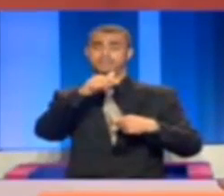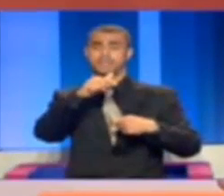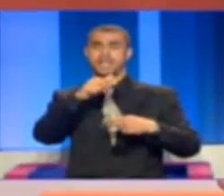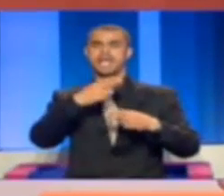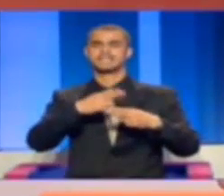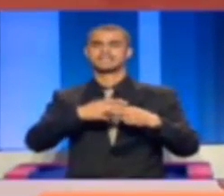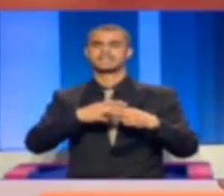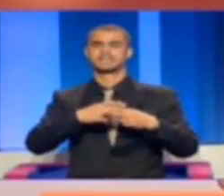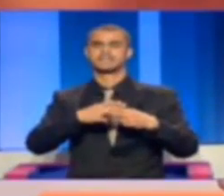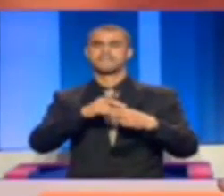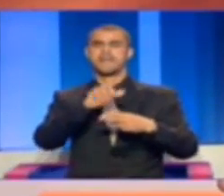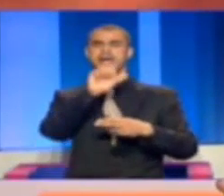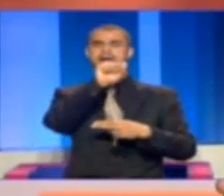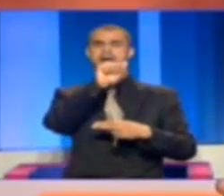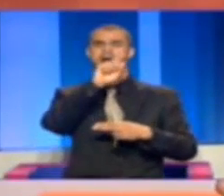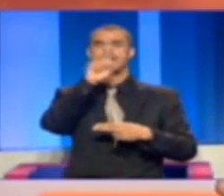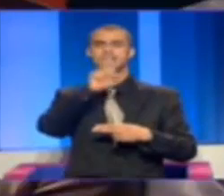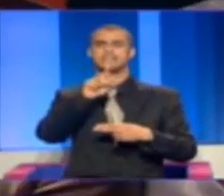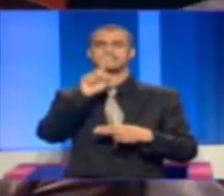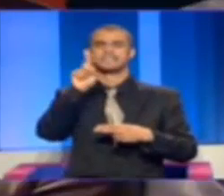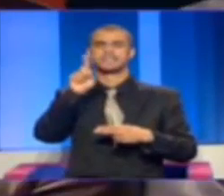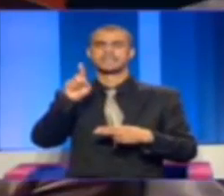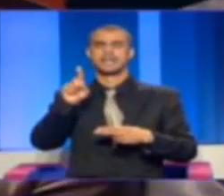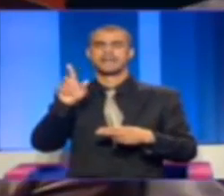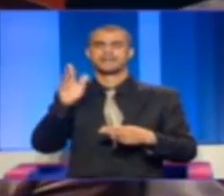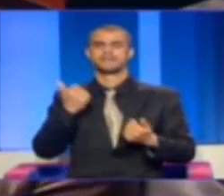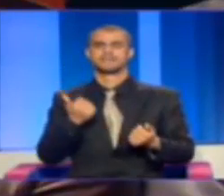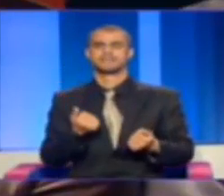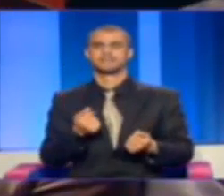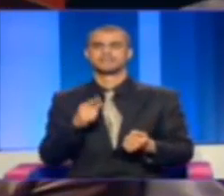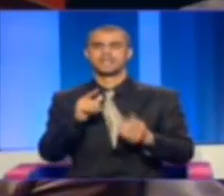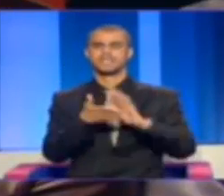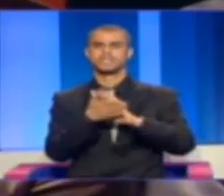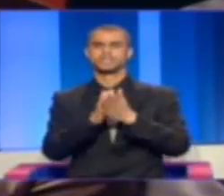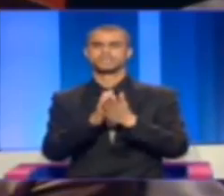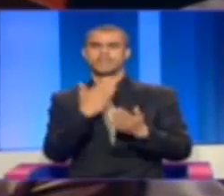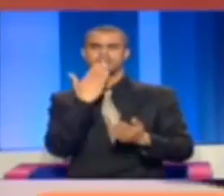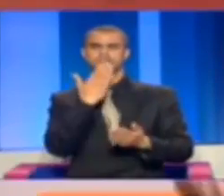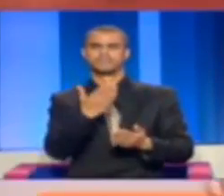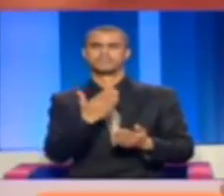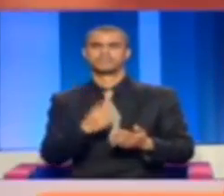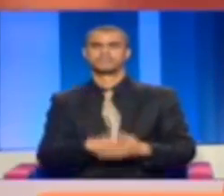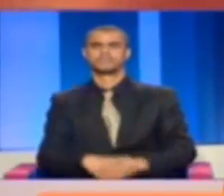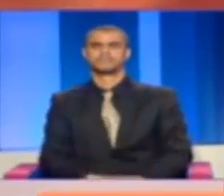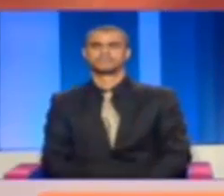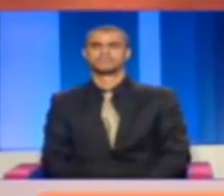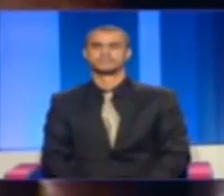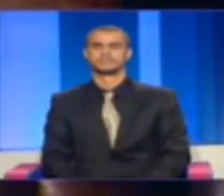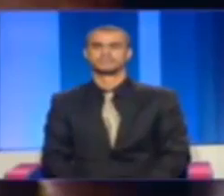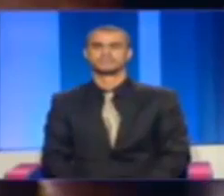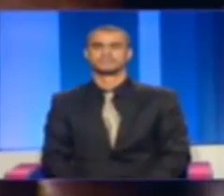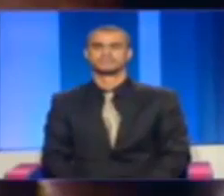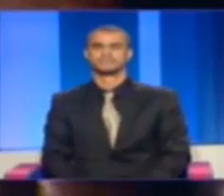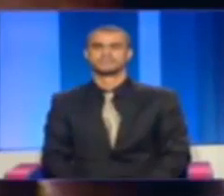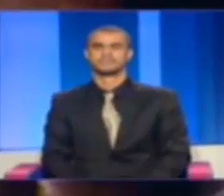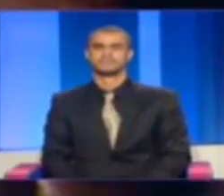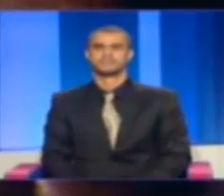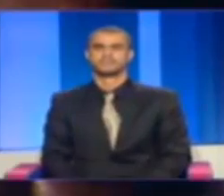سي عزيز الغرب. مساء الخير. الجمعية ديالكم شنو قدمات لهاد الشباب؟